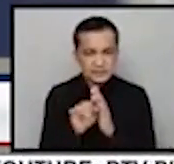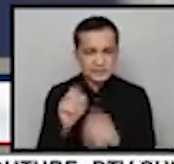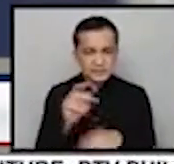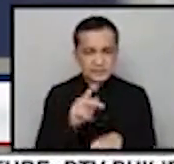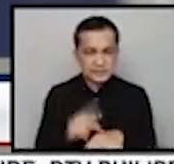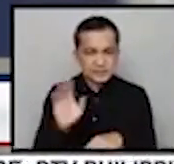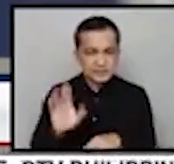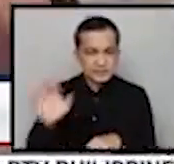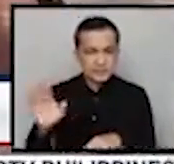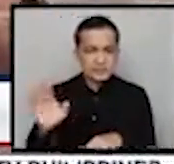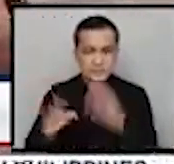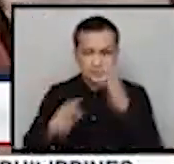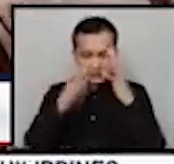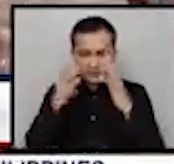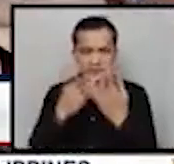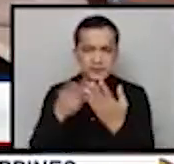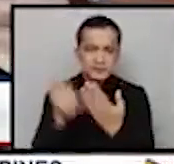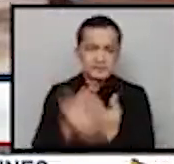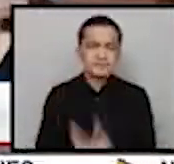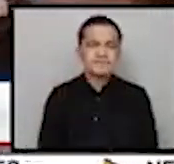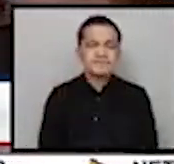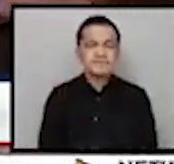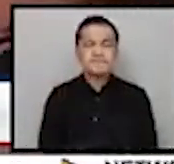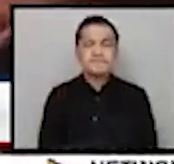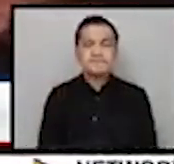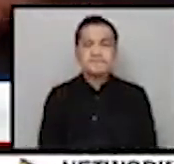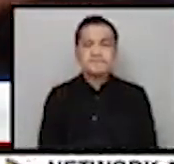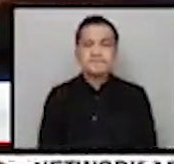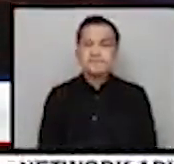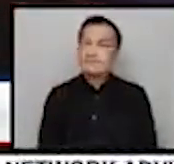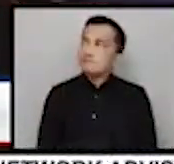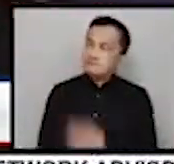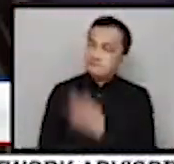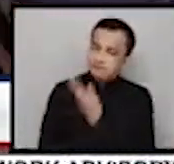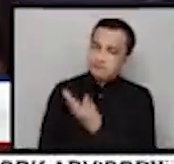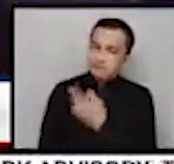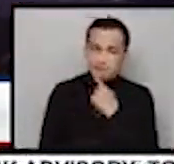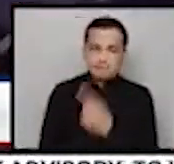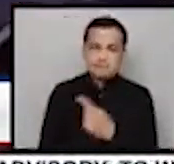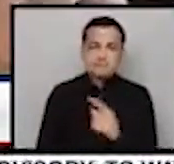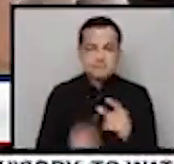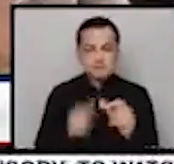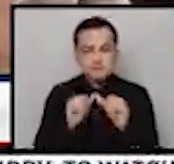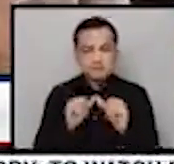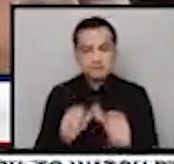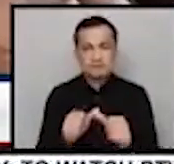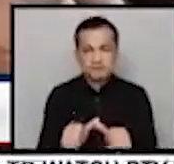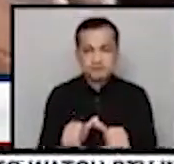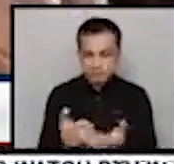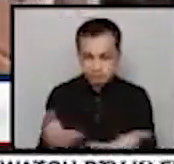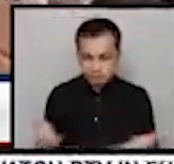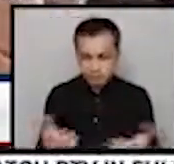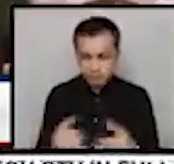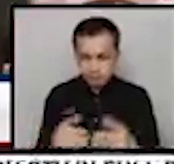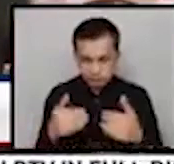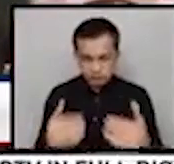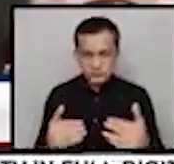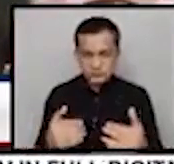mga kata o proyekto. Sa inyong patuloy na paglikha at pagsulog ng ating orihinal na mga